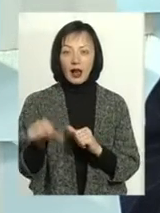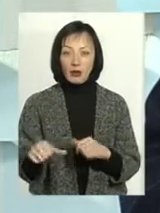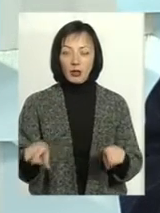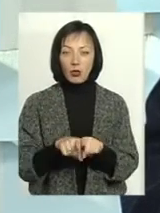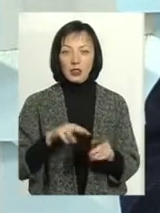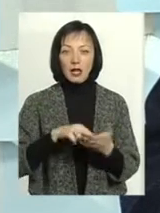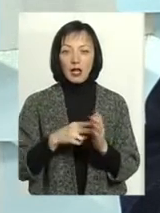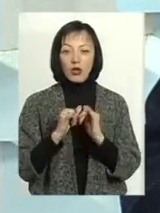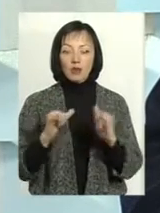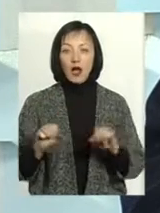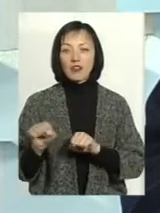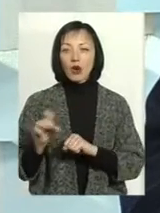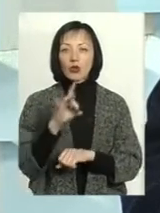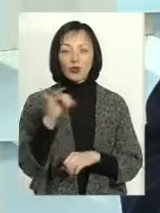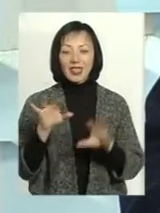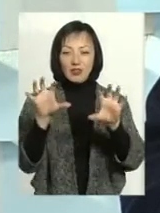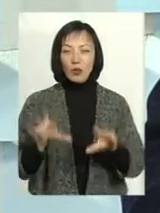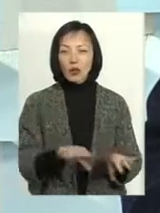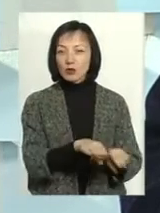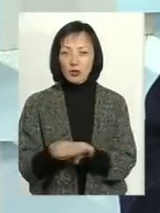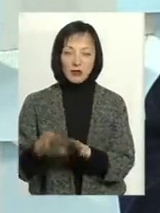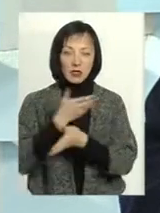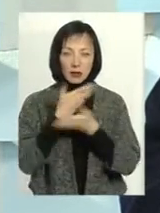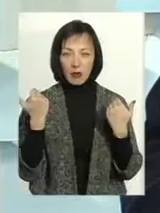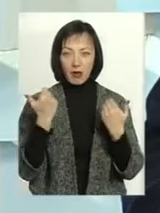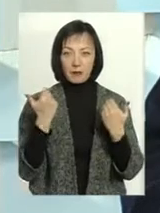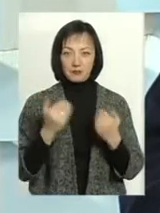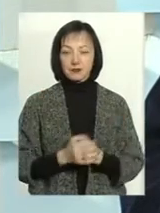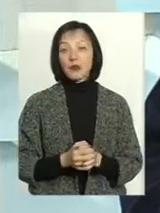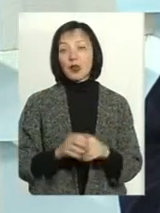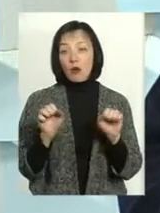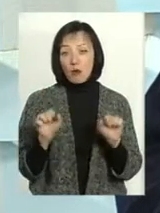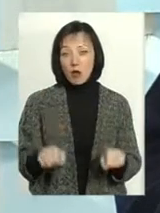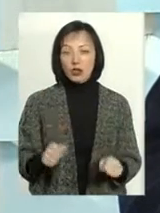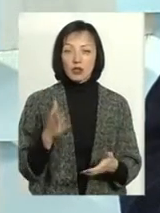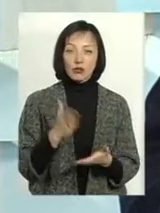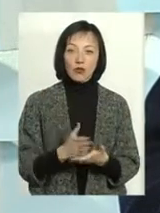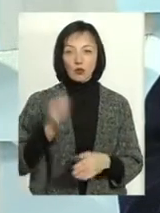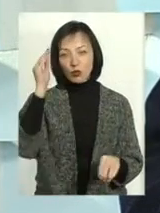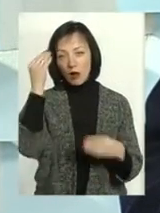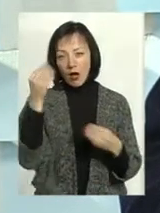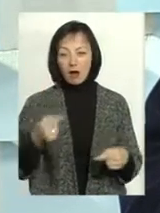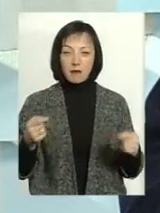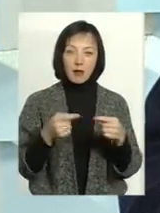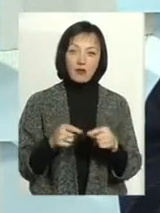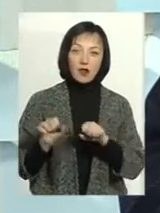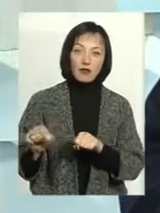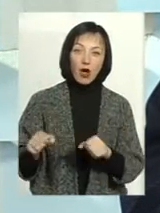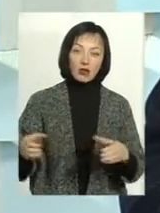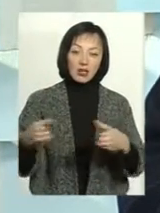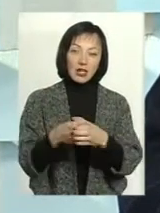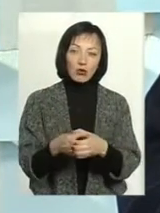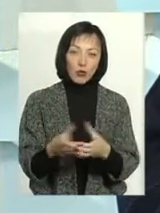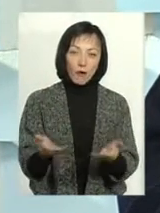стратегії розвитку адвокатури на законодавчому рівні, звичайно, що її немає. Вона може існувати там в думках певних адвокатського